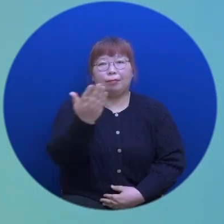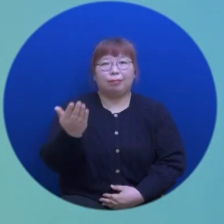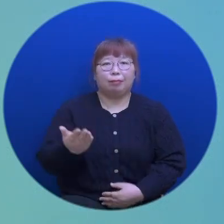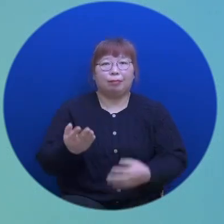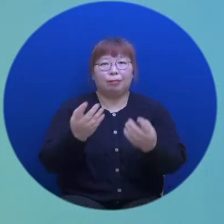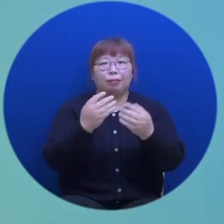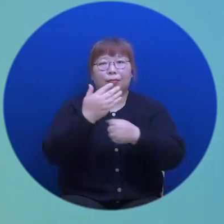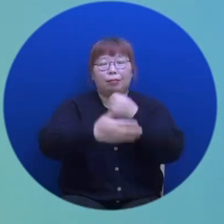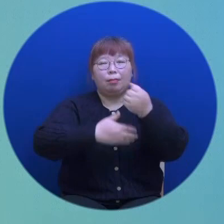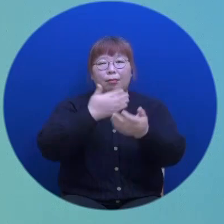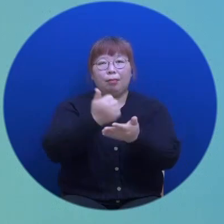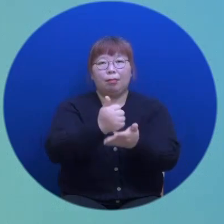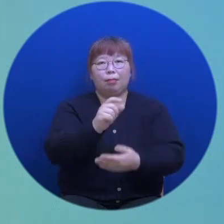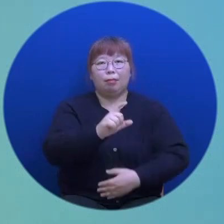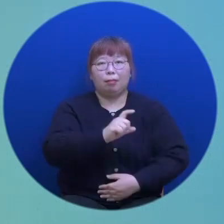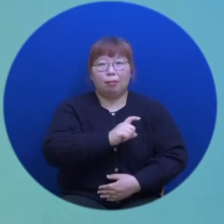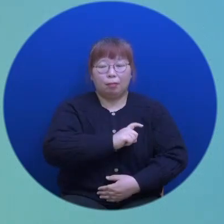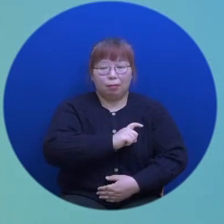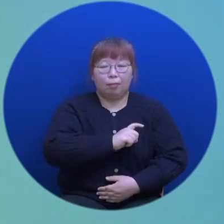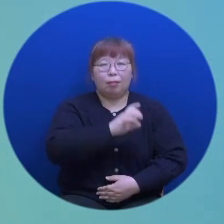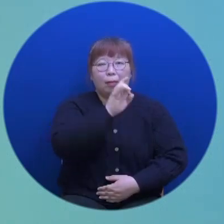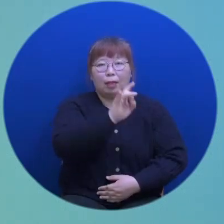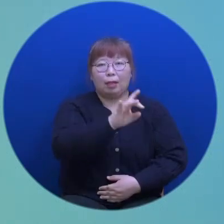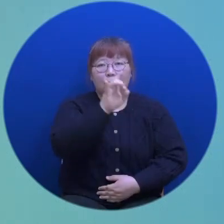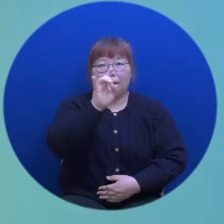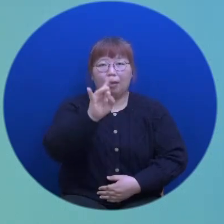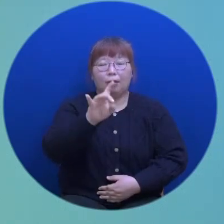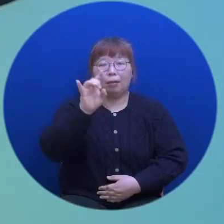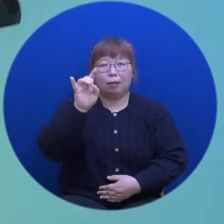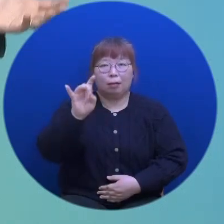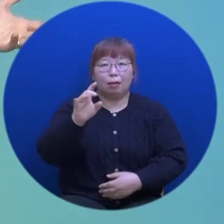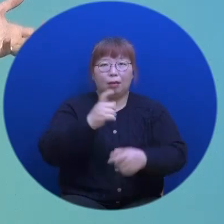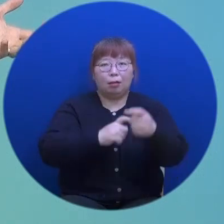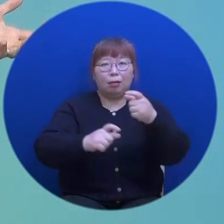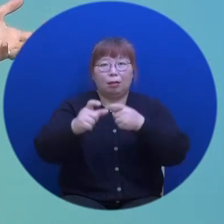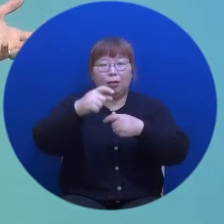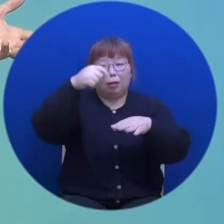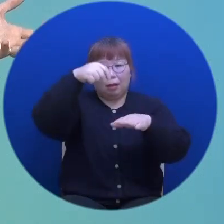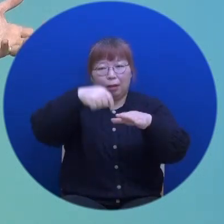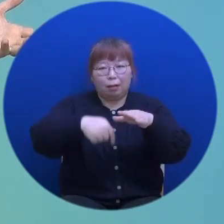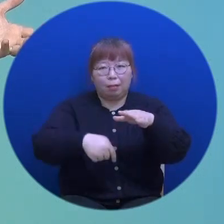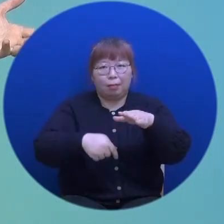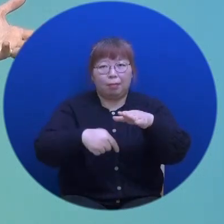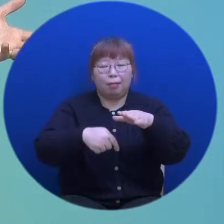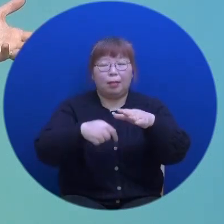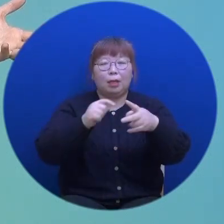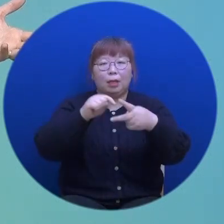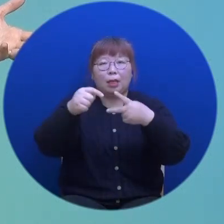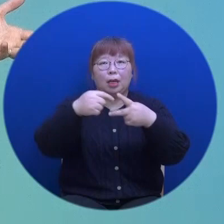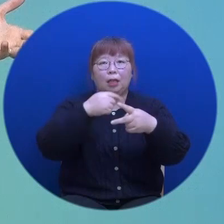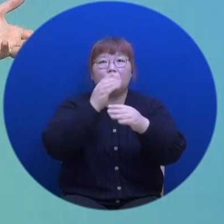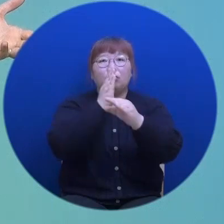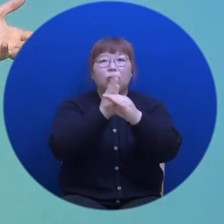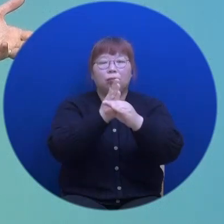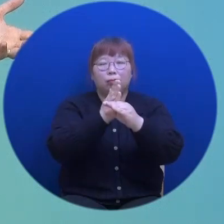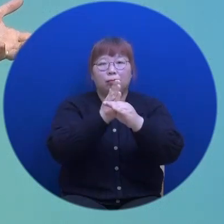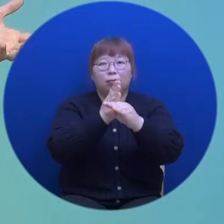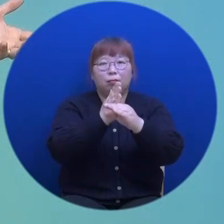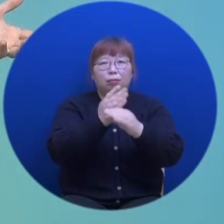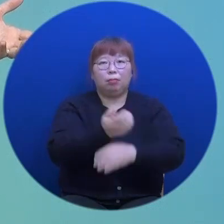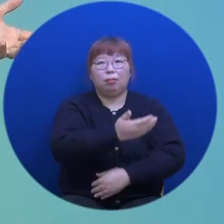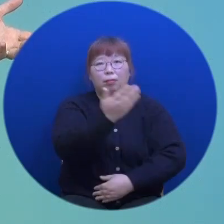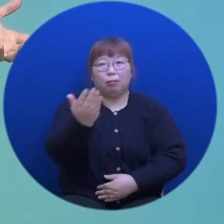하나님의 이름을 하나씩 더 깊이 알아가는 가운데 여러분의